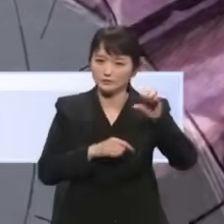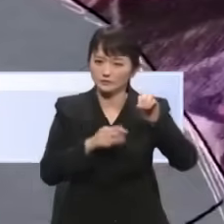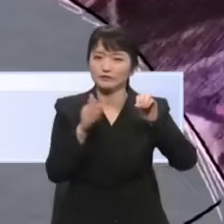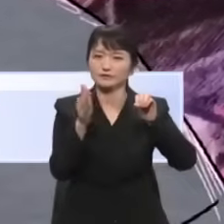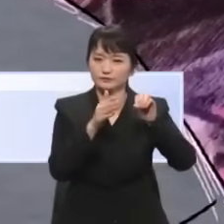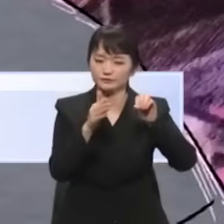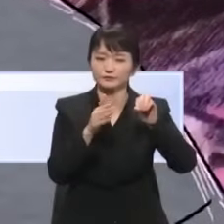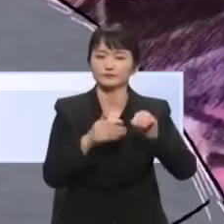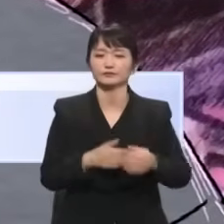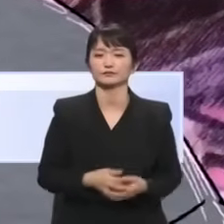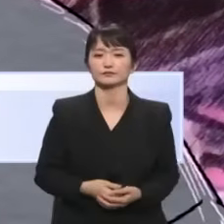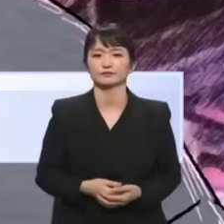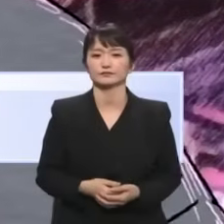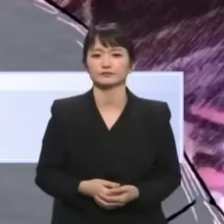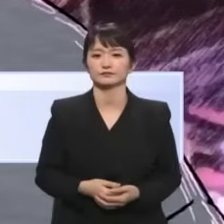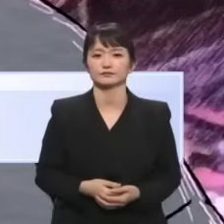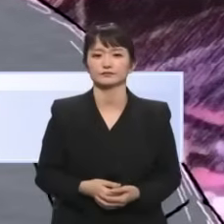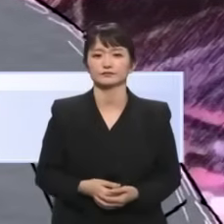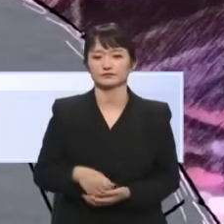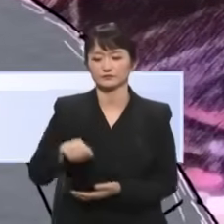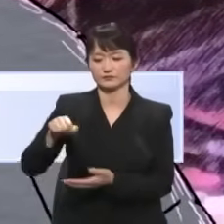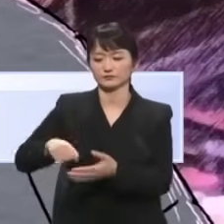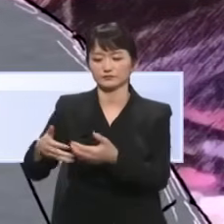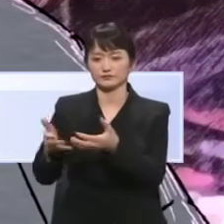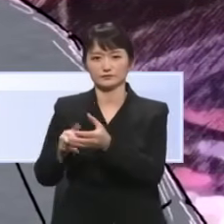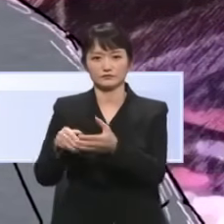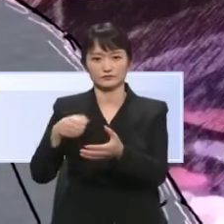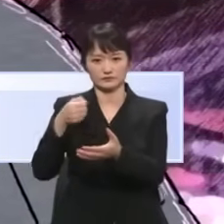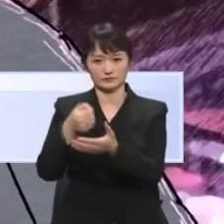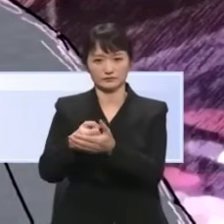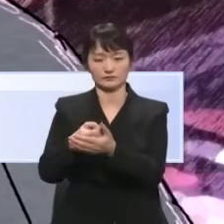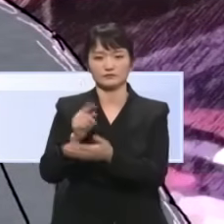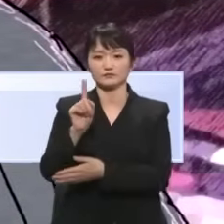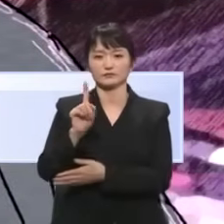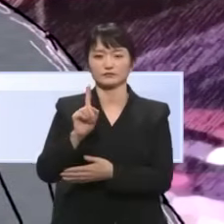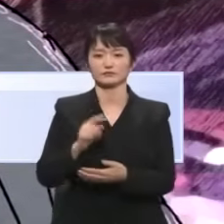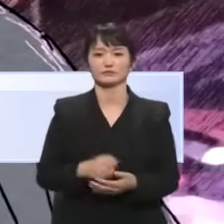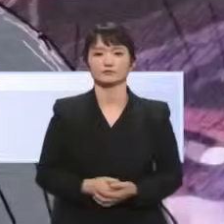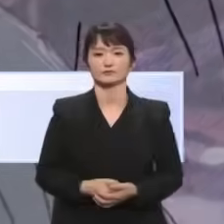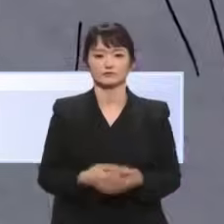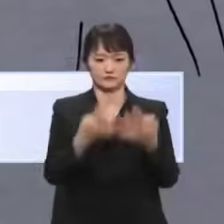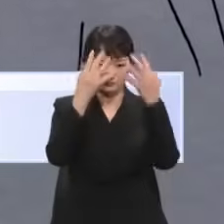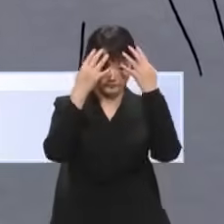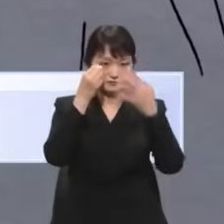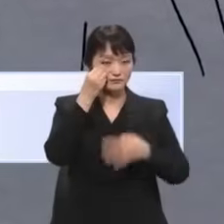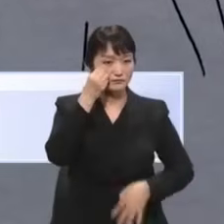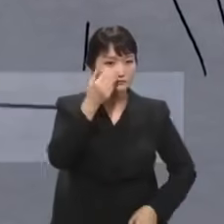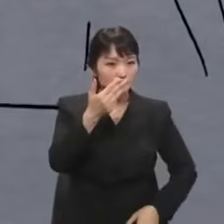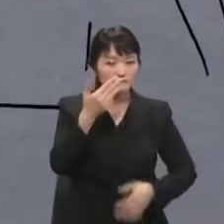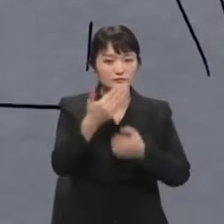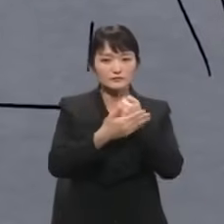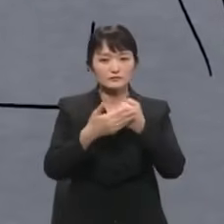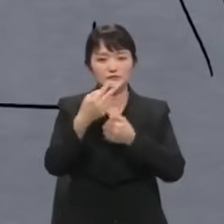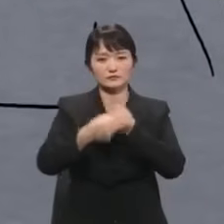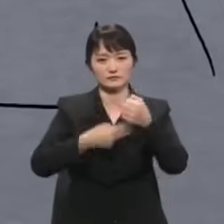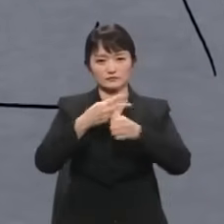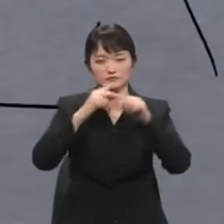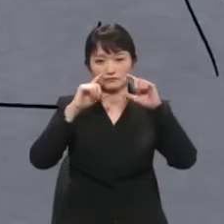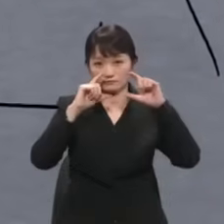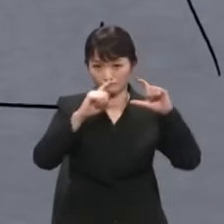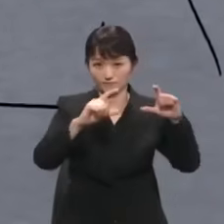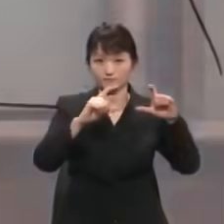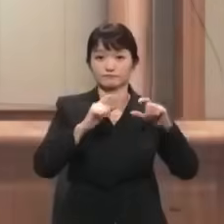되는 상황 어 재판부가 판단을 내렸습니다 어떻게 했어요 징역 8개월에 집행유에 2년이